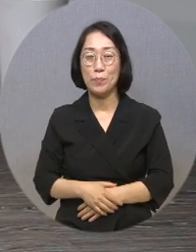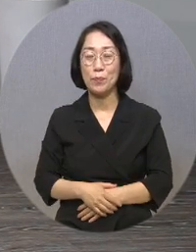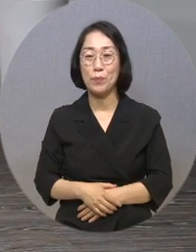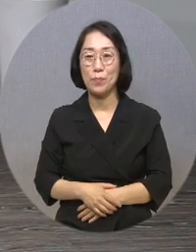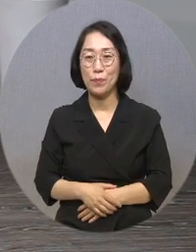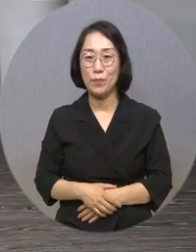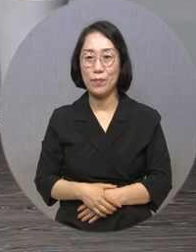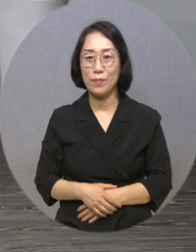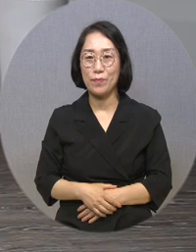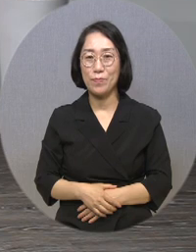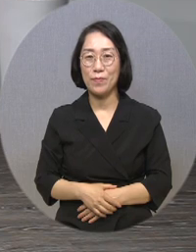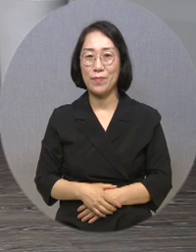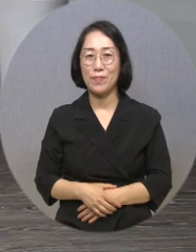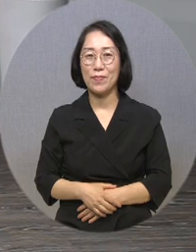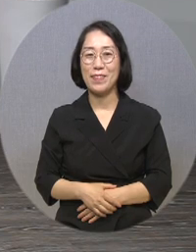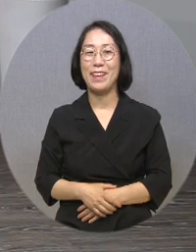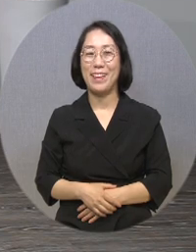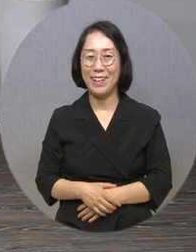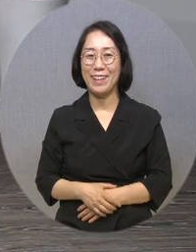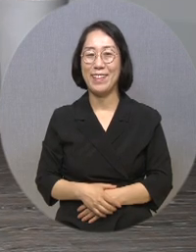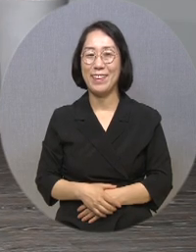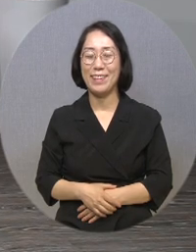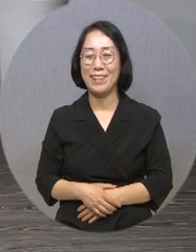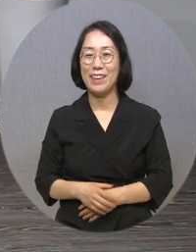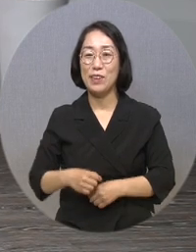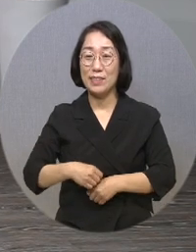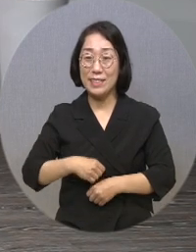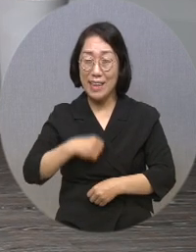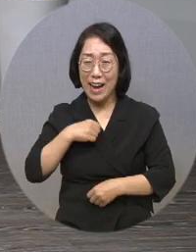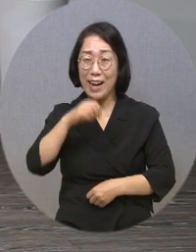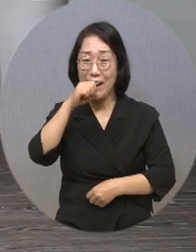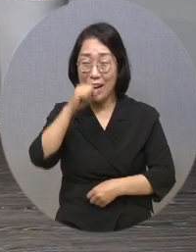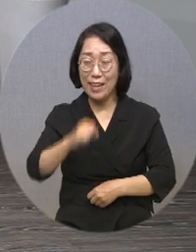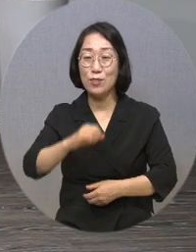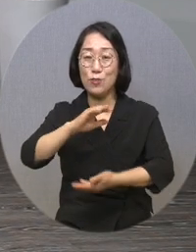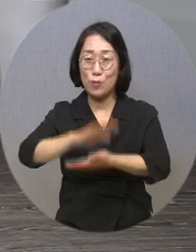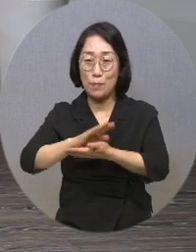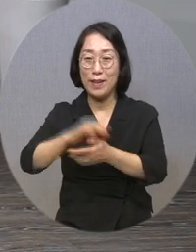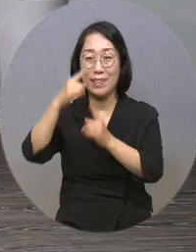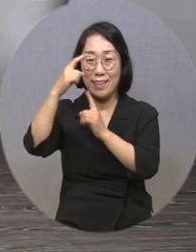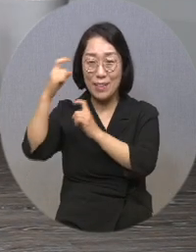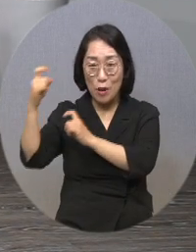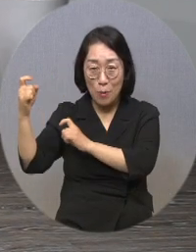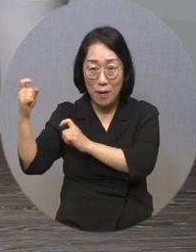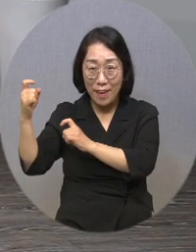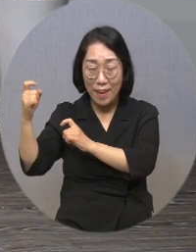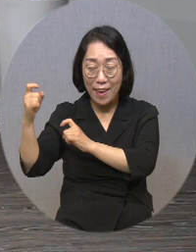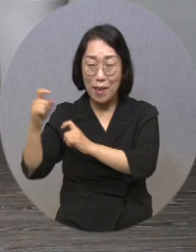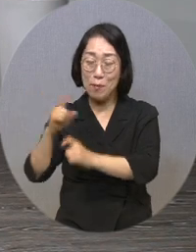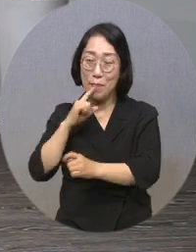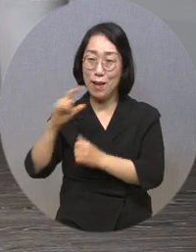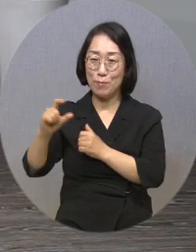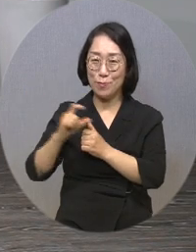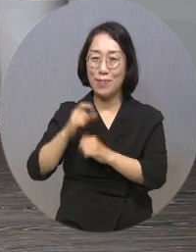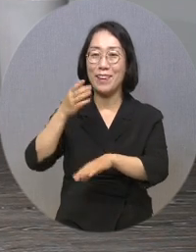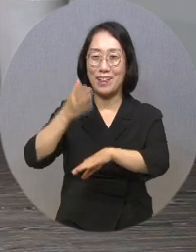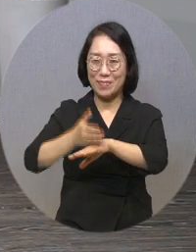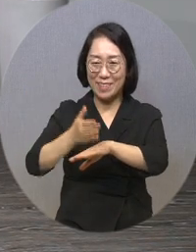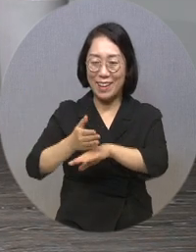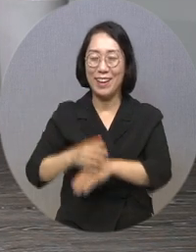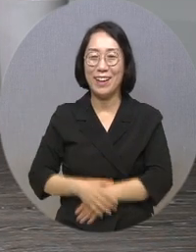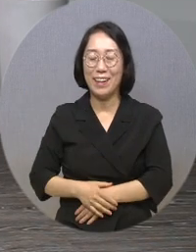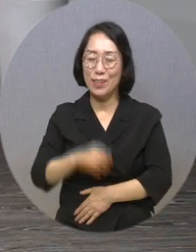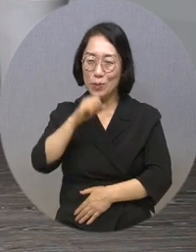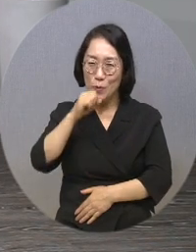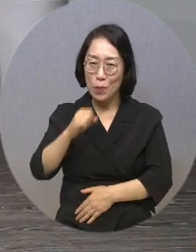되겠습니까? 또 우리 앵커님이 착한 출판 기념회라는 게 너무 좋습니다. 제가 착한 출판 기념회라고 명명한 건 아닌데 그래